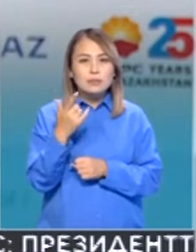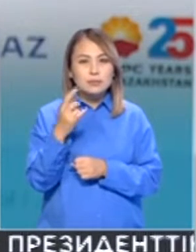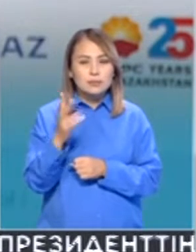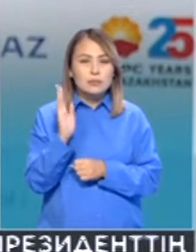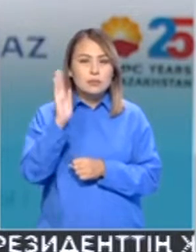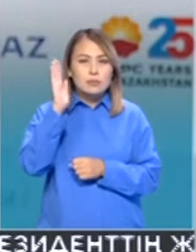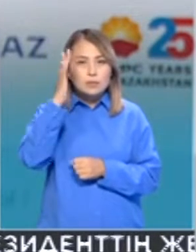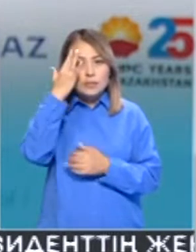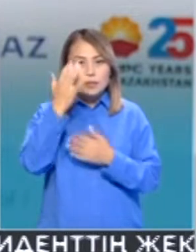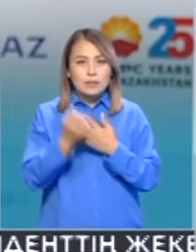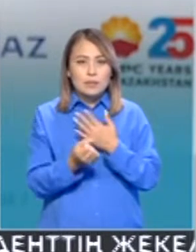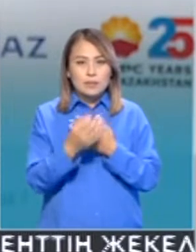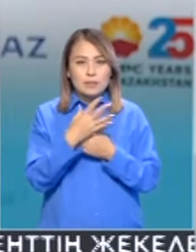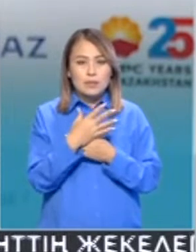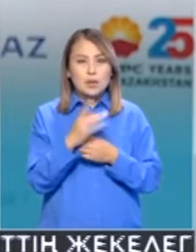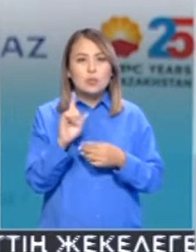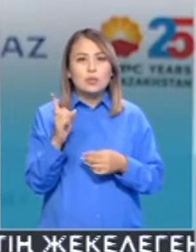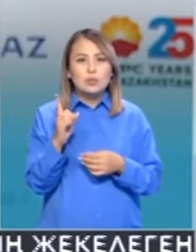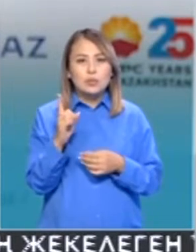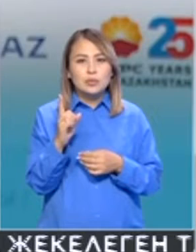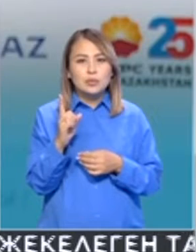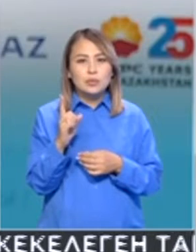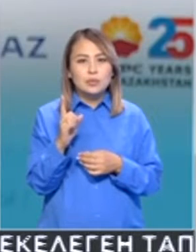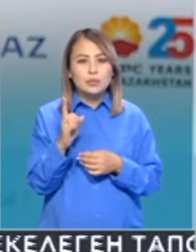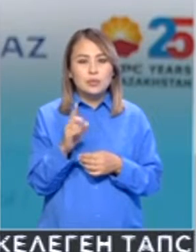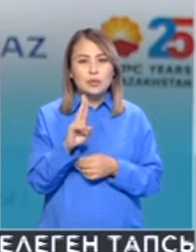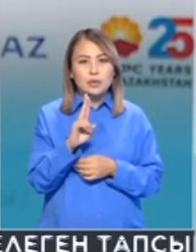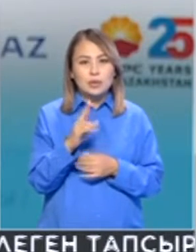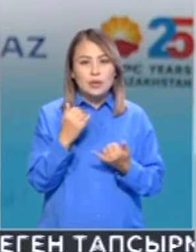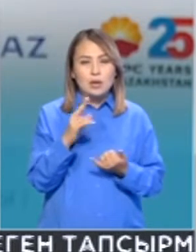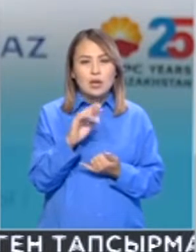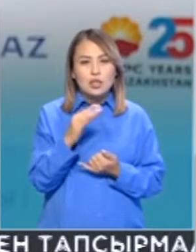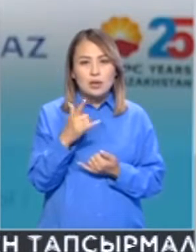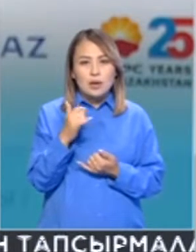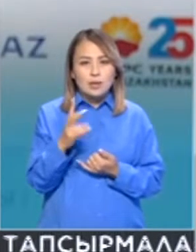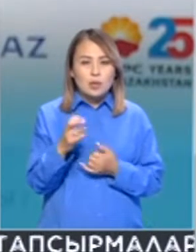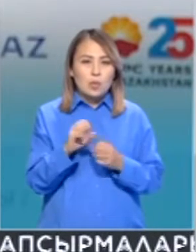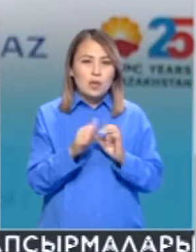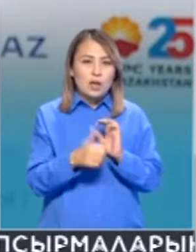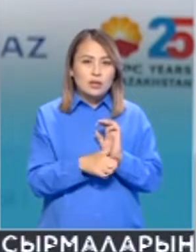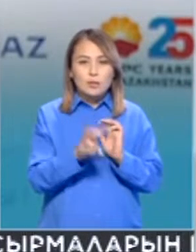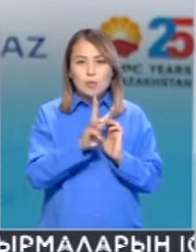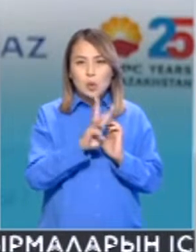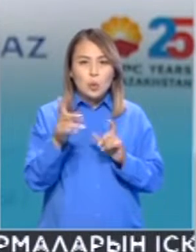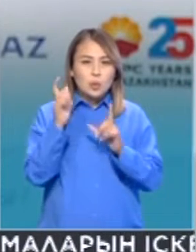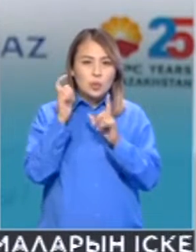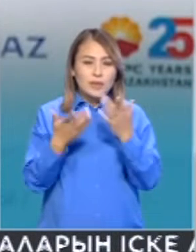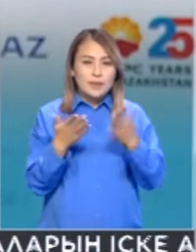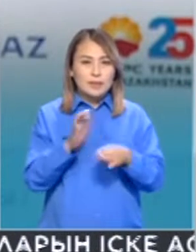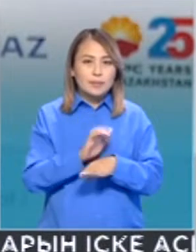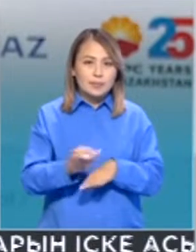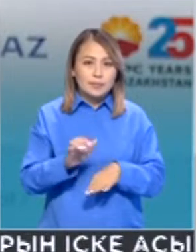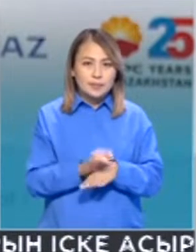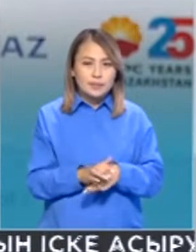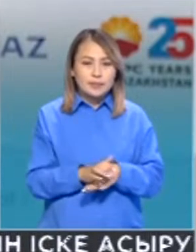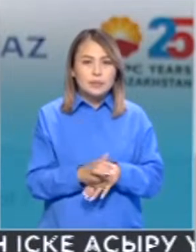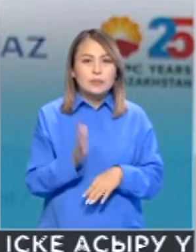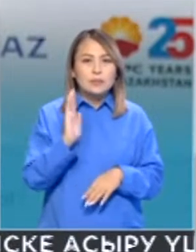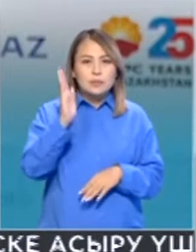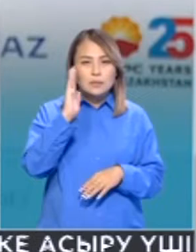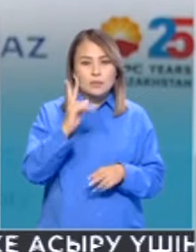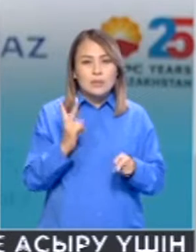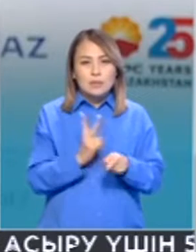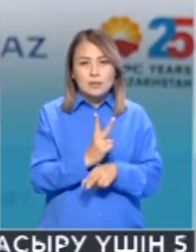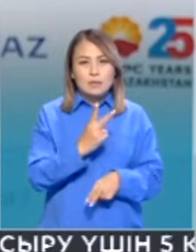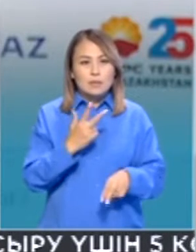болашақ мұнайы үшін. Өйткені Қашаған қазіргі таңда бір 16 миллион тонна беріп жатса, болашақта олар